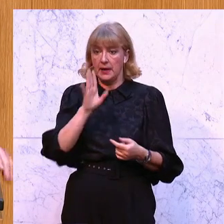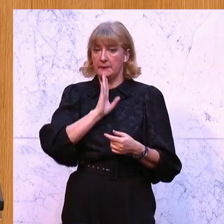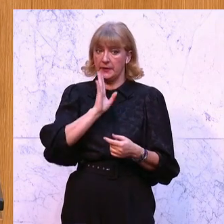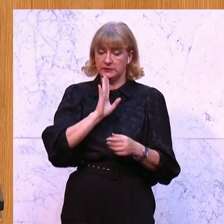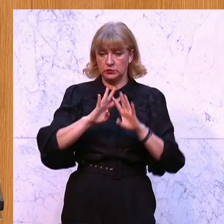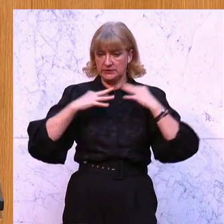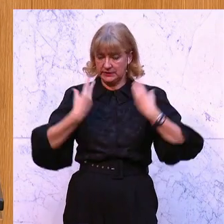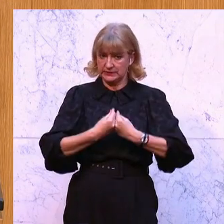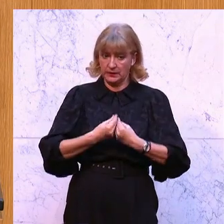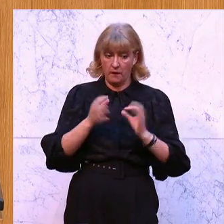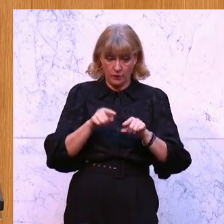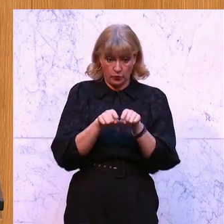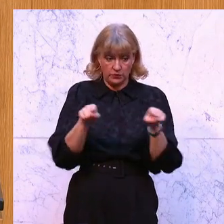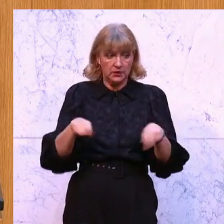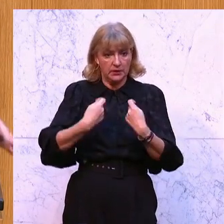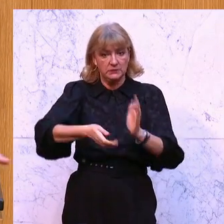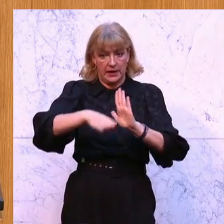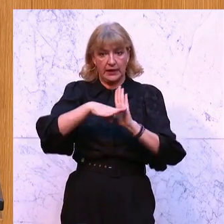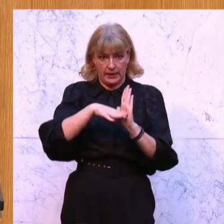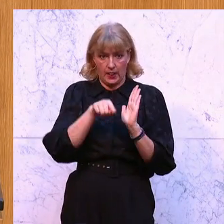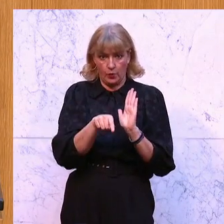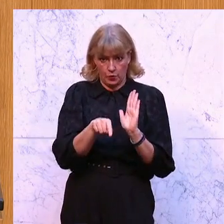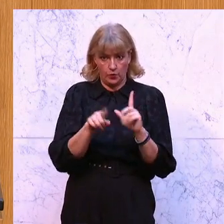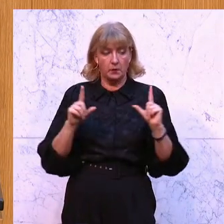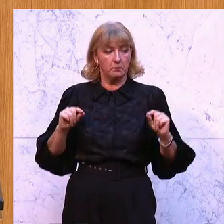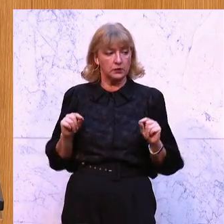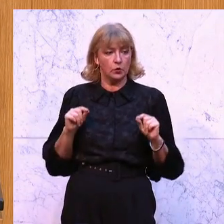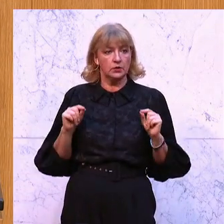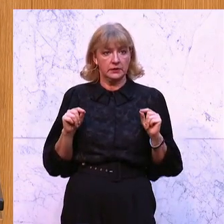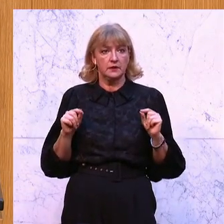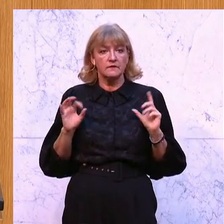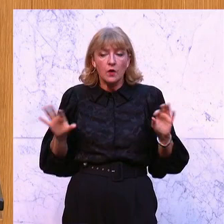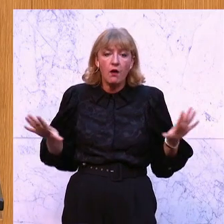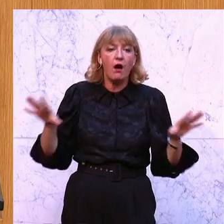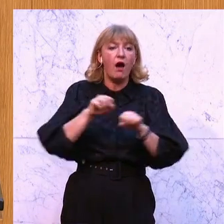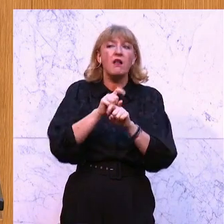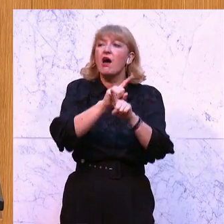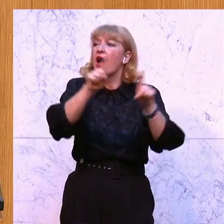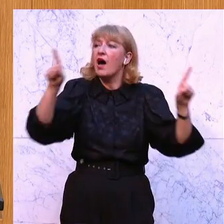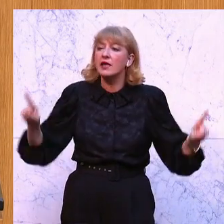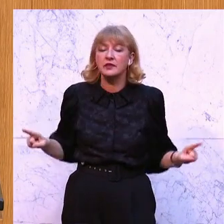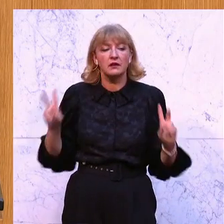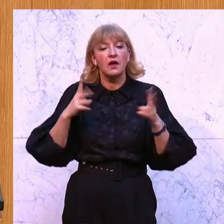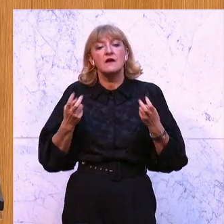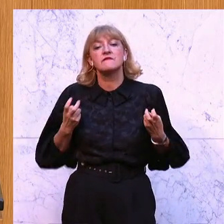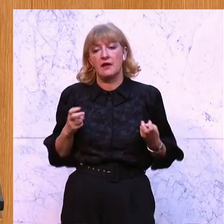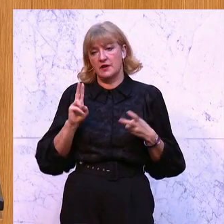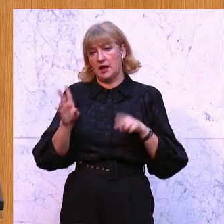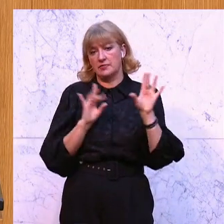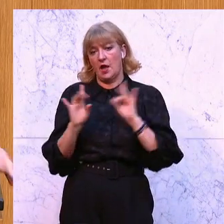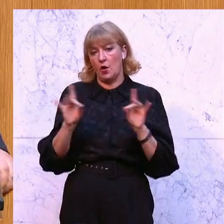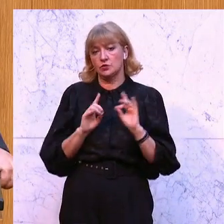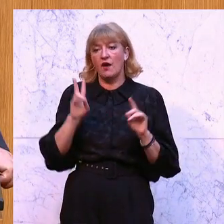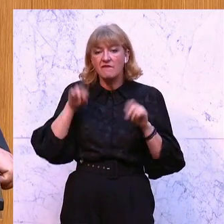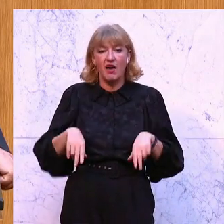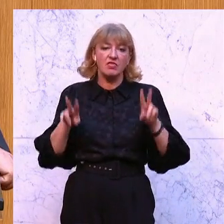Pensionistinnen insgesamt, für die gibt es diese Regelung. Das heißt, für so gut wie alle. Alle anderen können sich ja auch freiwillig aussuchen, wann sie tatsächlich